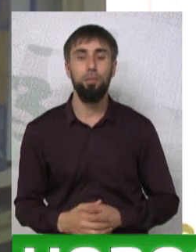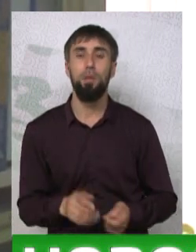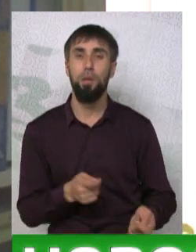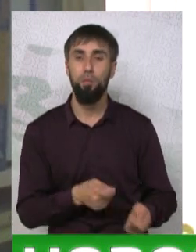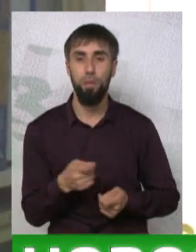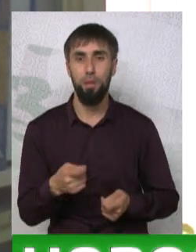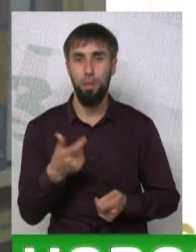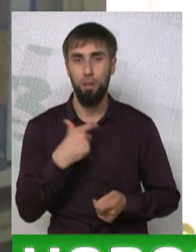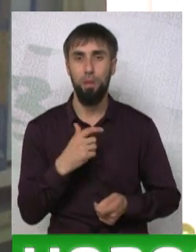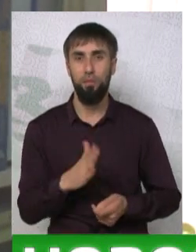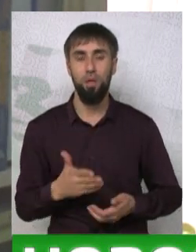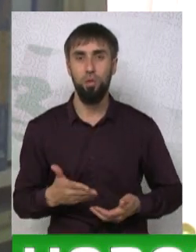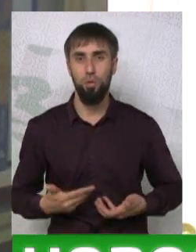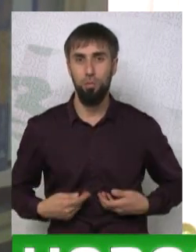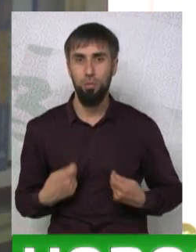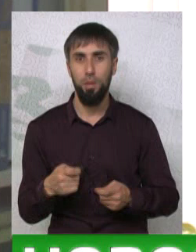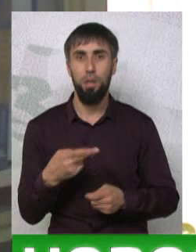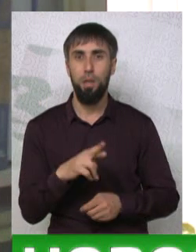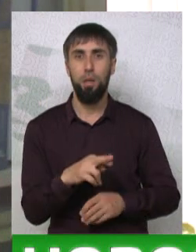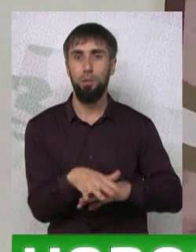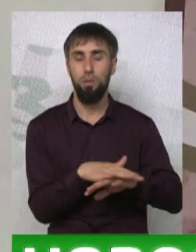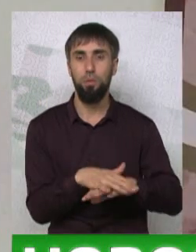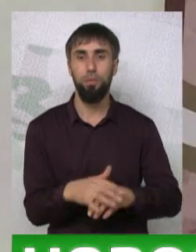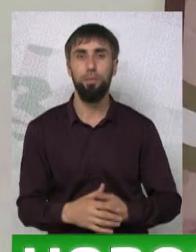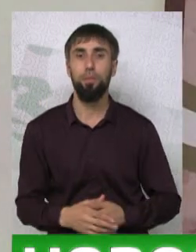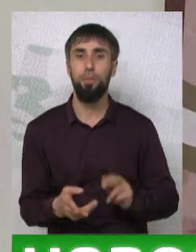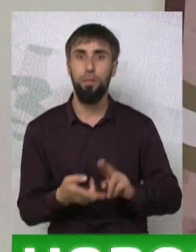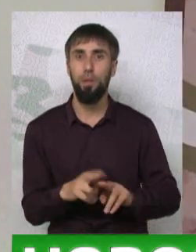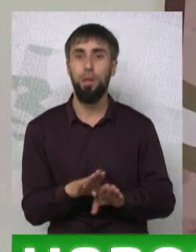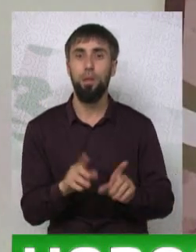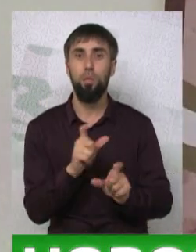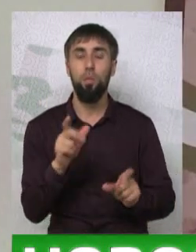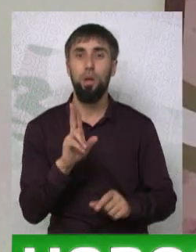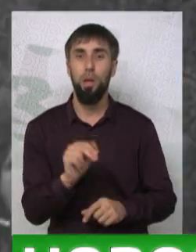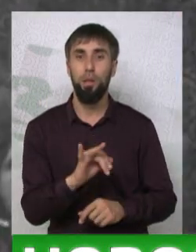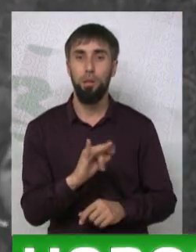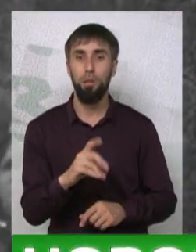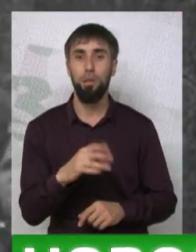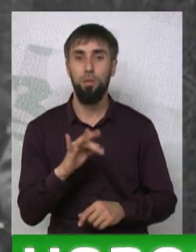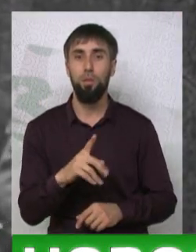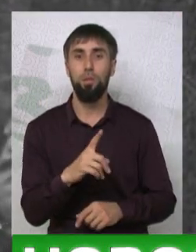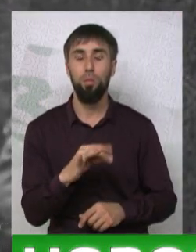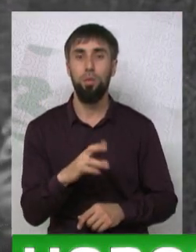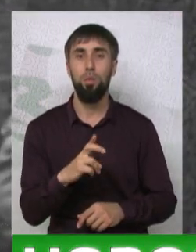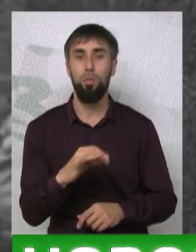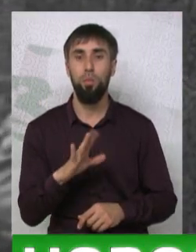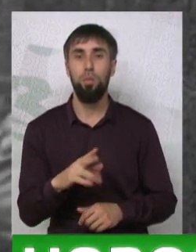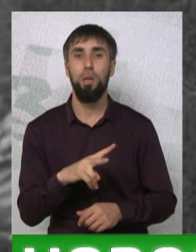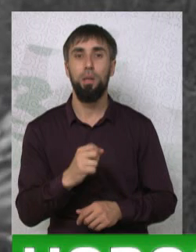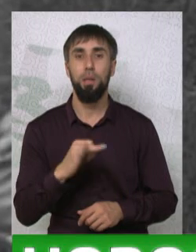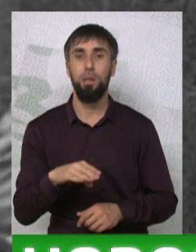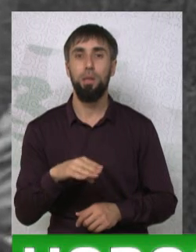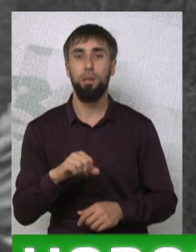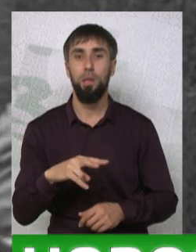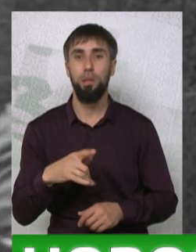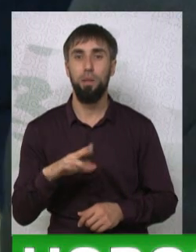приносили себя в жертву своему народу, его интересам. Это такие люди, как Идрис Зязиков, Заурбек Боров, Лайсат Тангиева